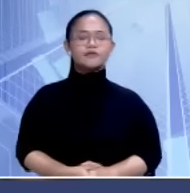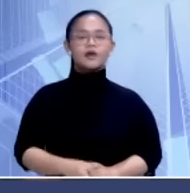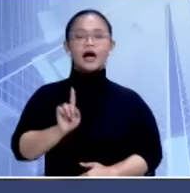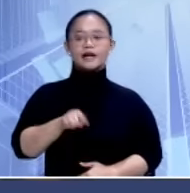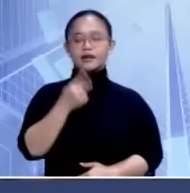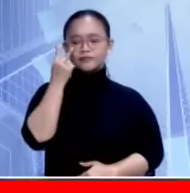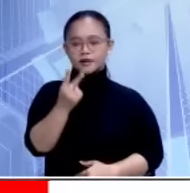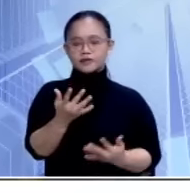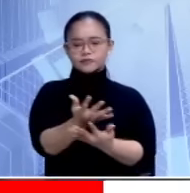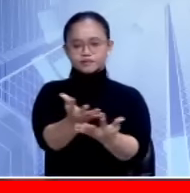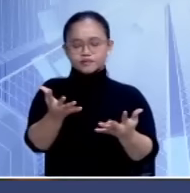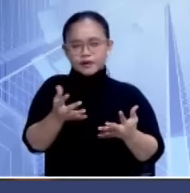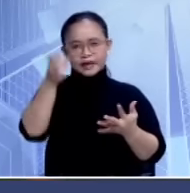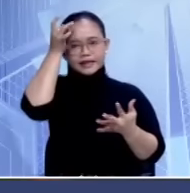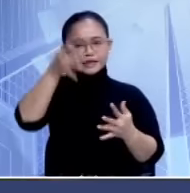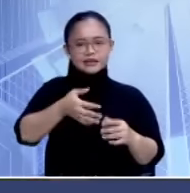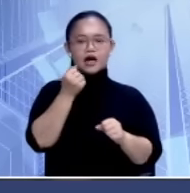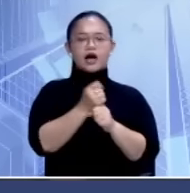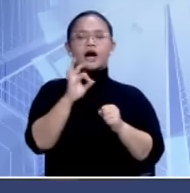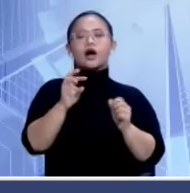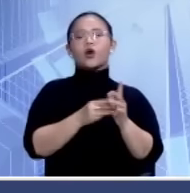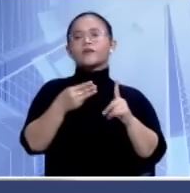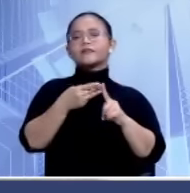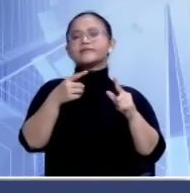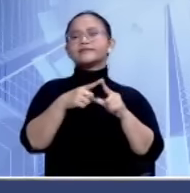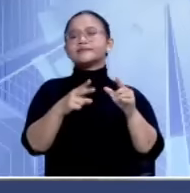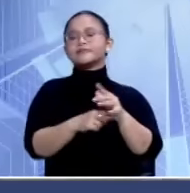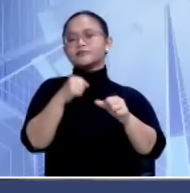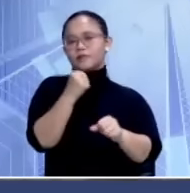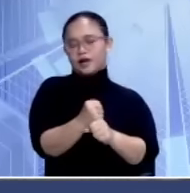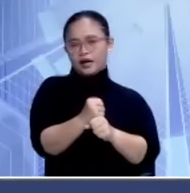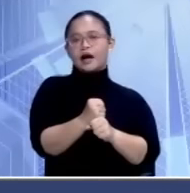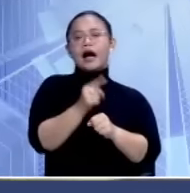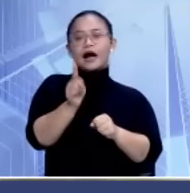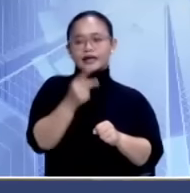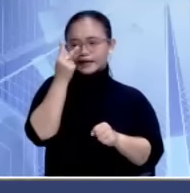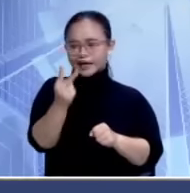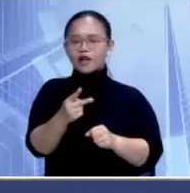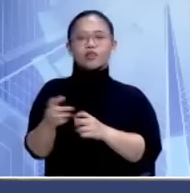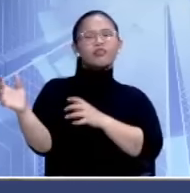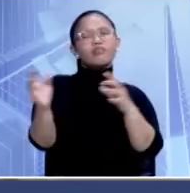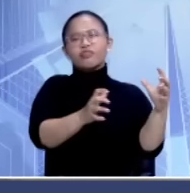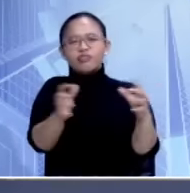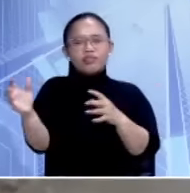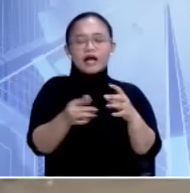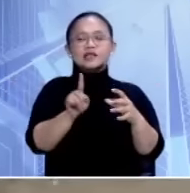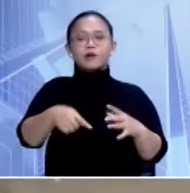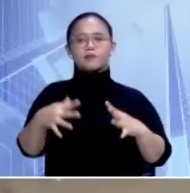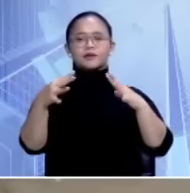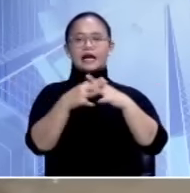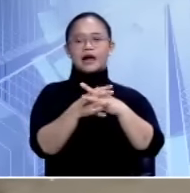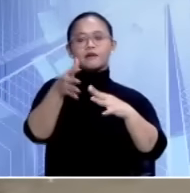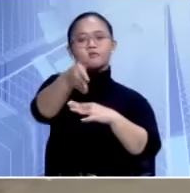Dua warga desa Gombang, Kabupaten Blora, Jawa Tengah digegerkan dengan dua warga yang adu mulut soal batas